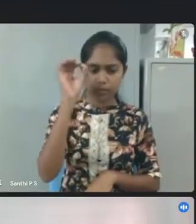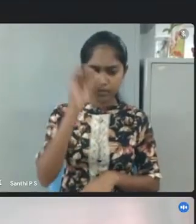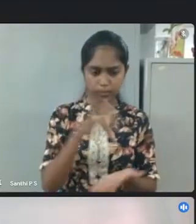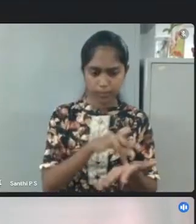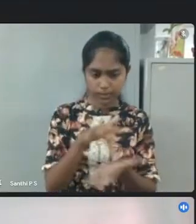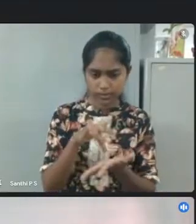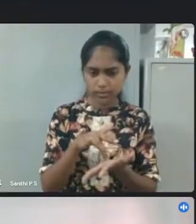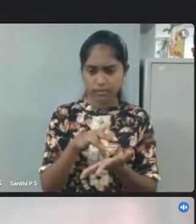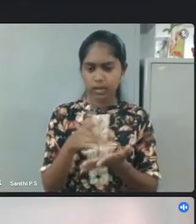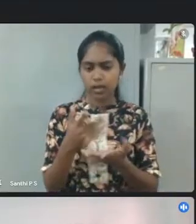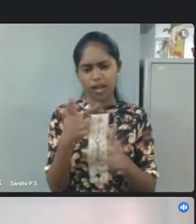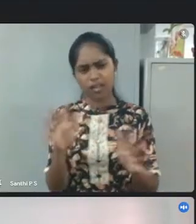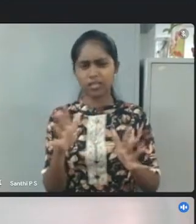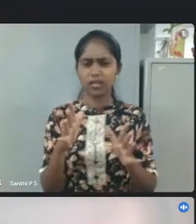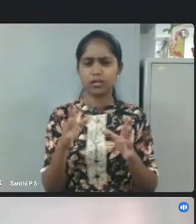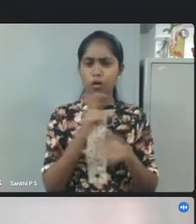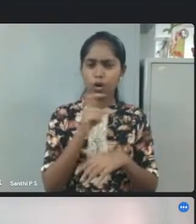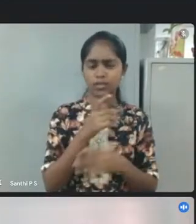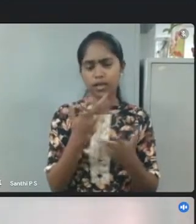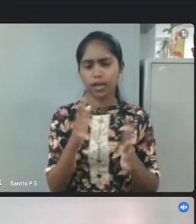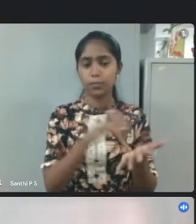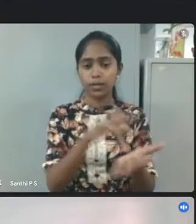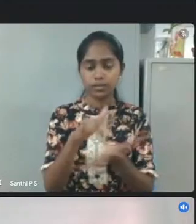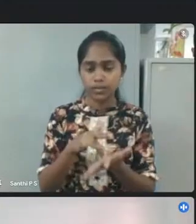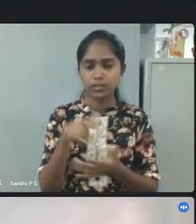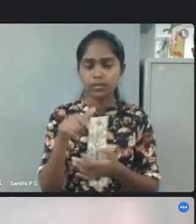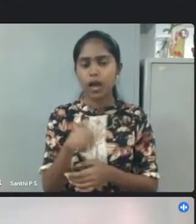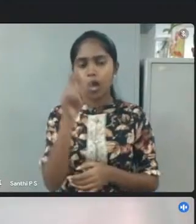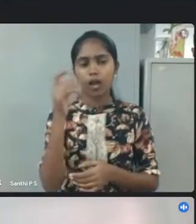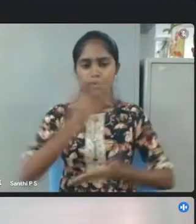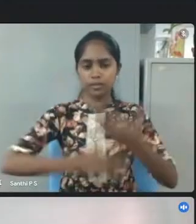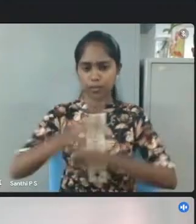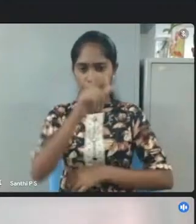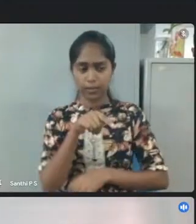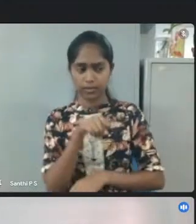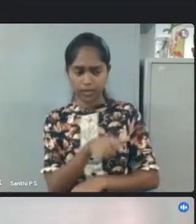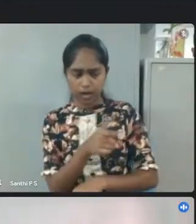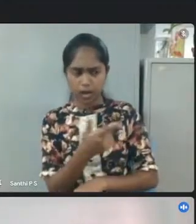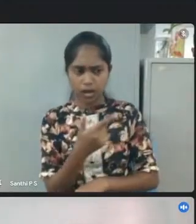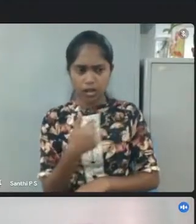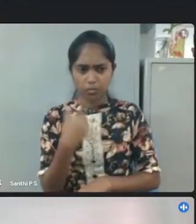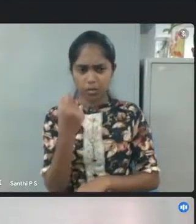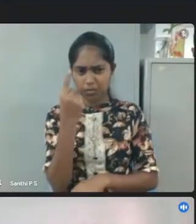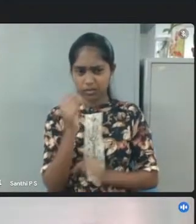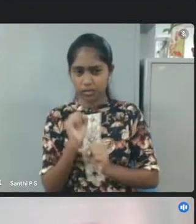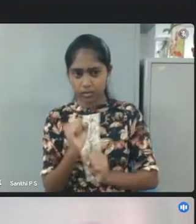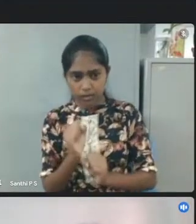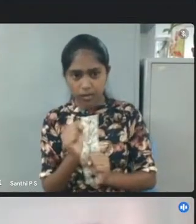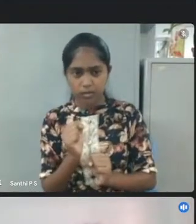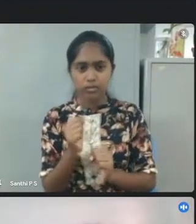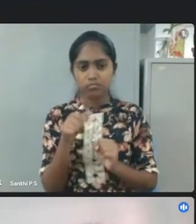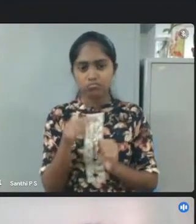മുഴുവനായിട്ട് ഉൾക്കൊള്ളാൻ കഴിയാത്തത് കൊണ്ടായിരിക്കാം പല നമ്മുടെ പരിപാടികളും എല്ലാം അപര്യാപ്തമായി പോകുന്നത്. അപ്പൊ അതുകൊണ്ട്